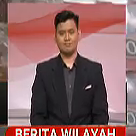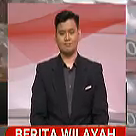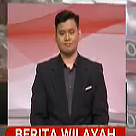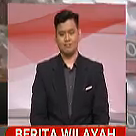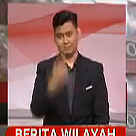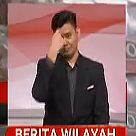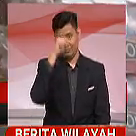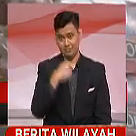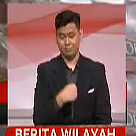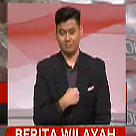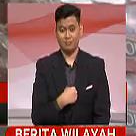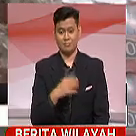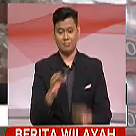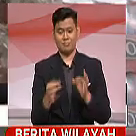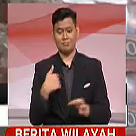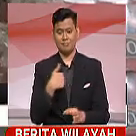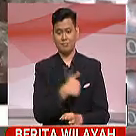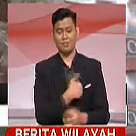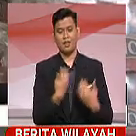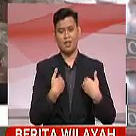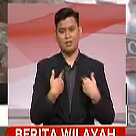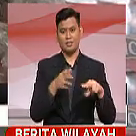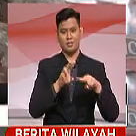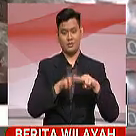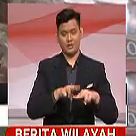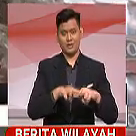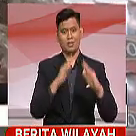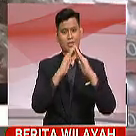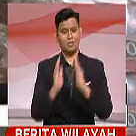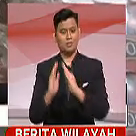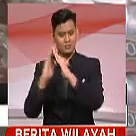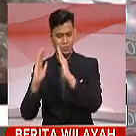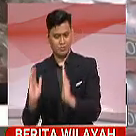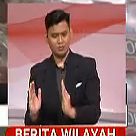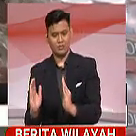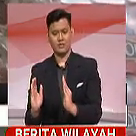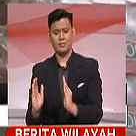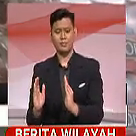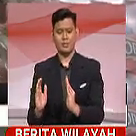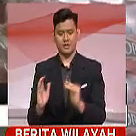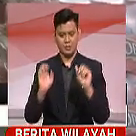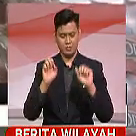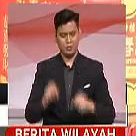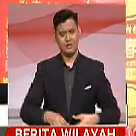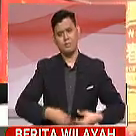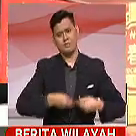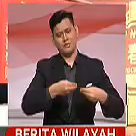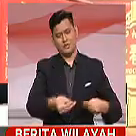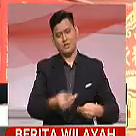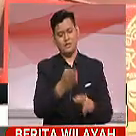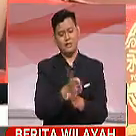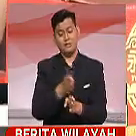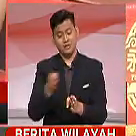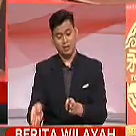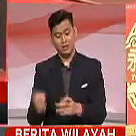For me, kalau tidak ramai-ramai di rumah pun boleh ambil macam as a gift to your neighbor, to your